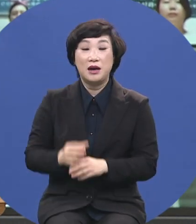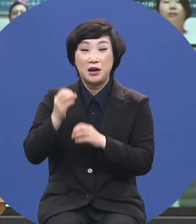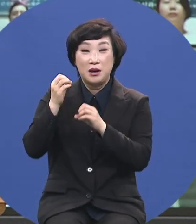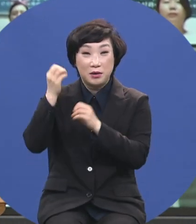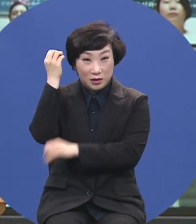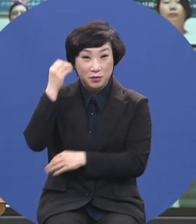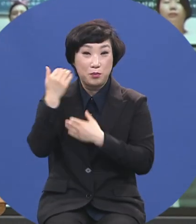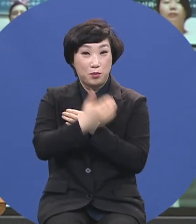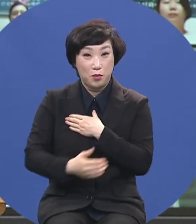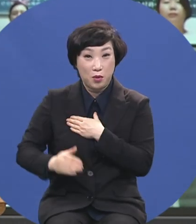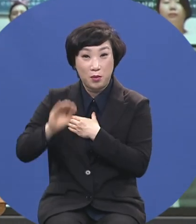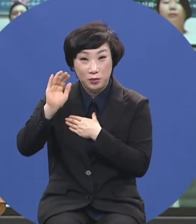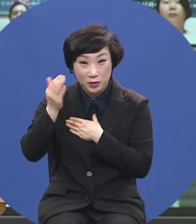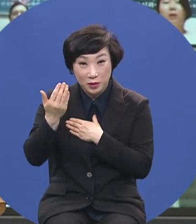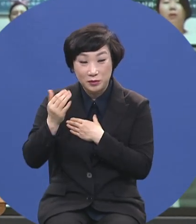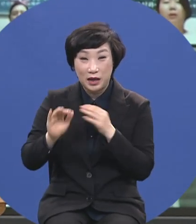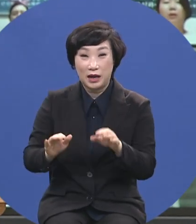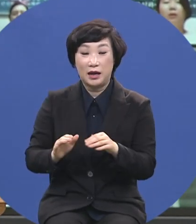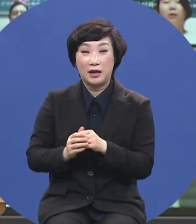본체이신데